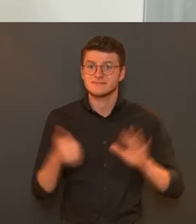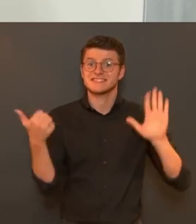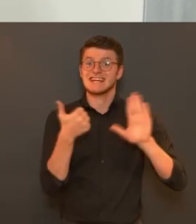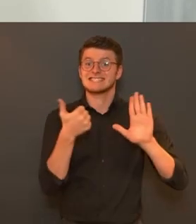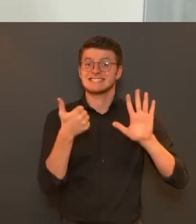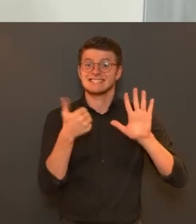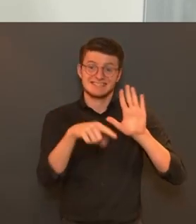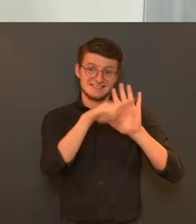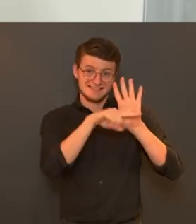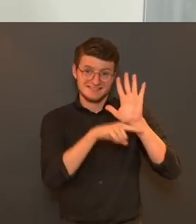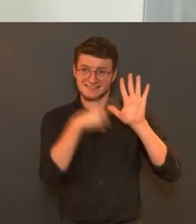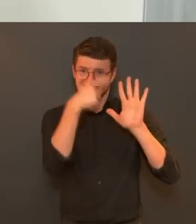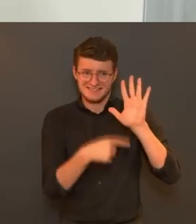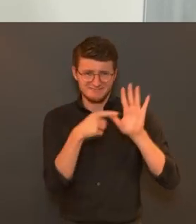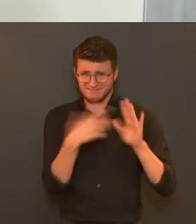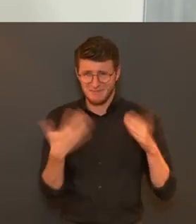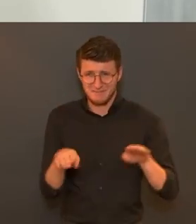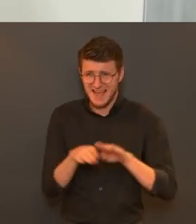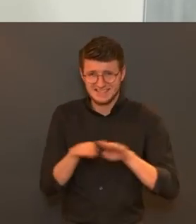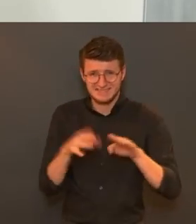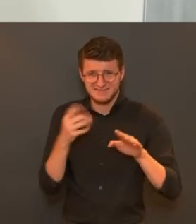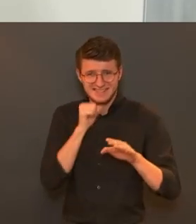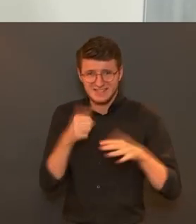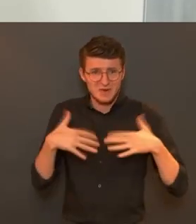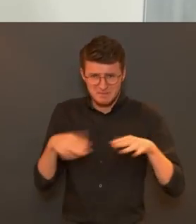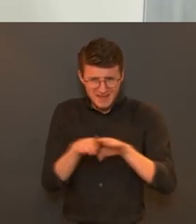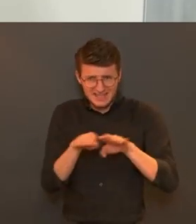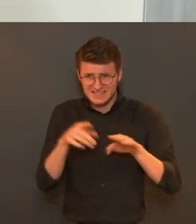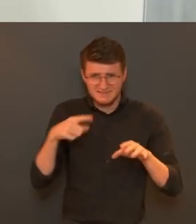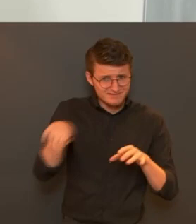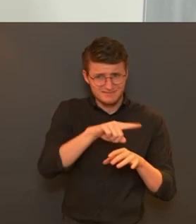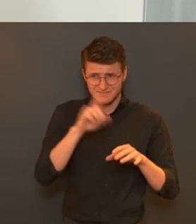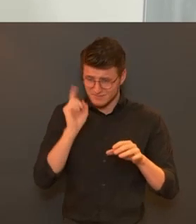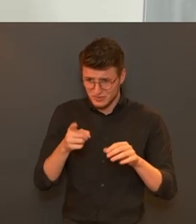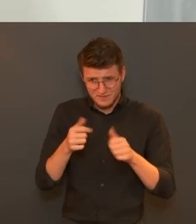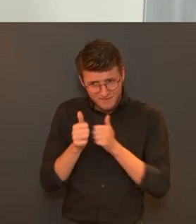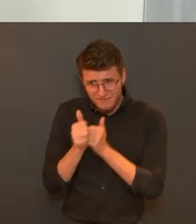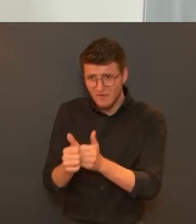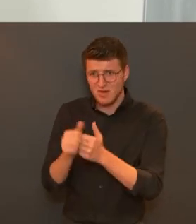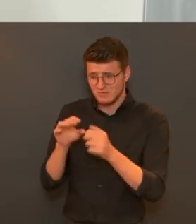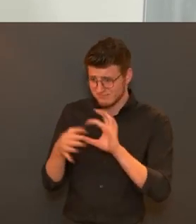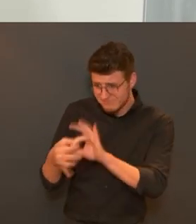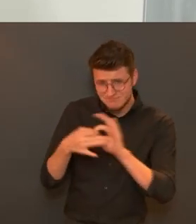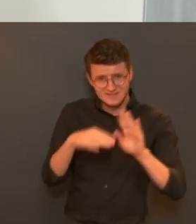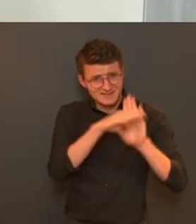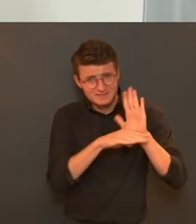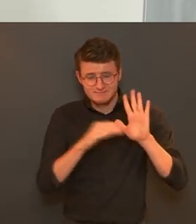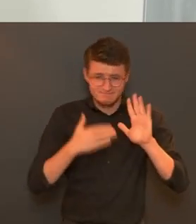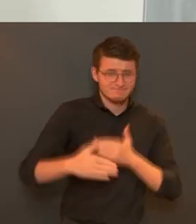règles d'or doivent être le pilier. Voilà le pilier de notre futur. Et je les répète.